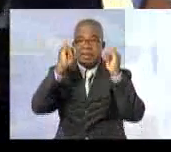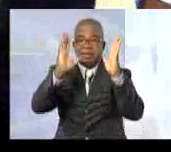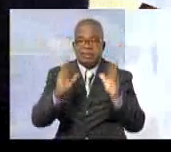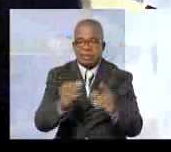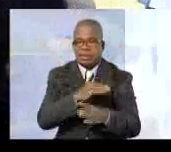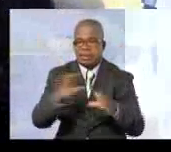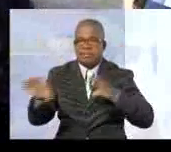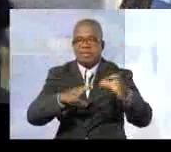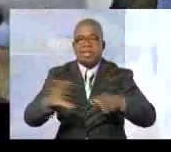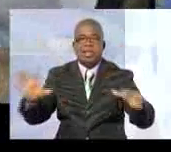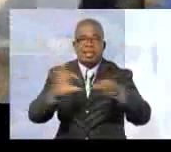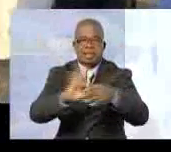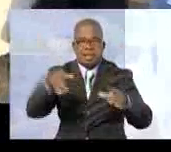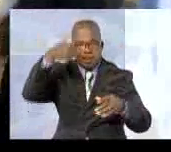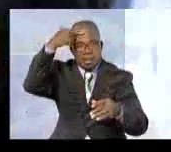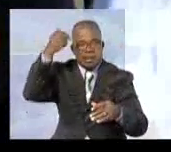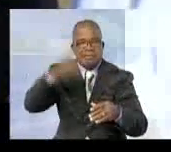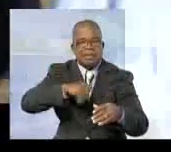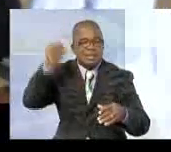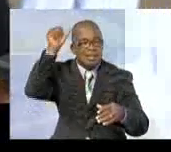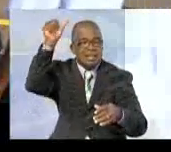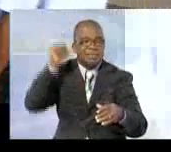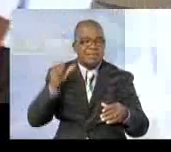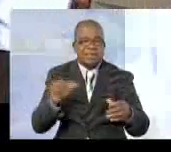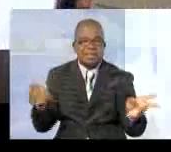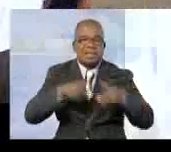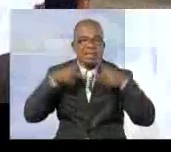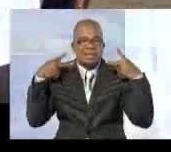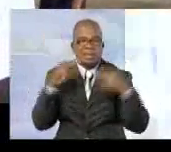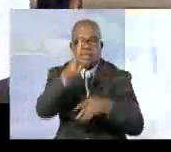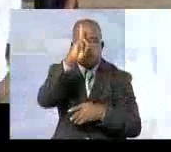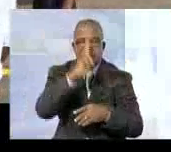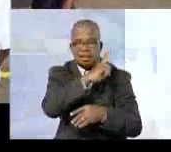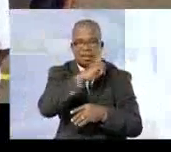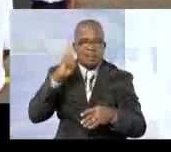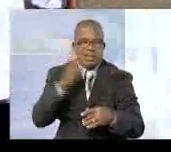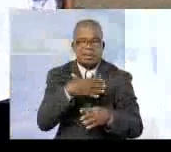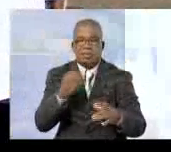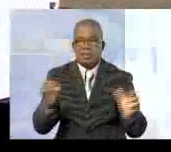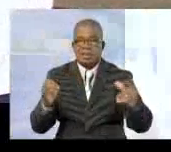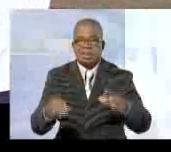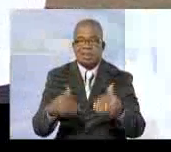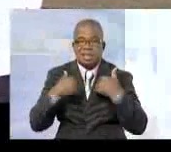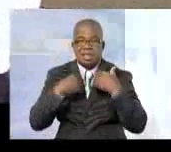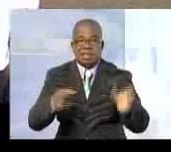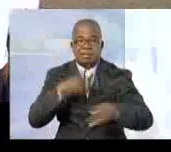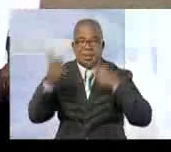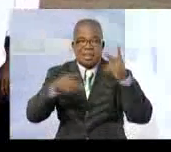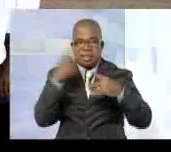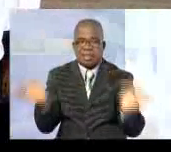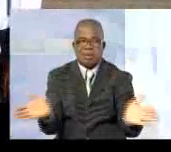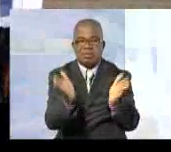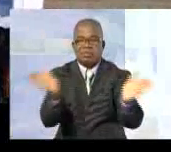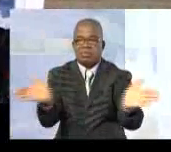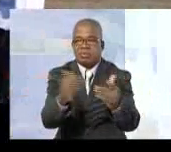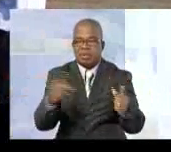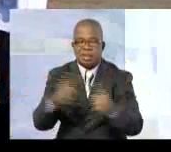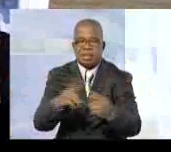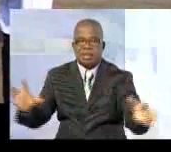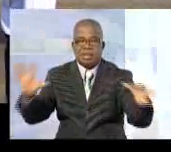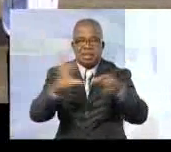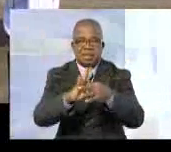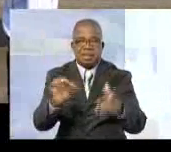œuvré. Hier également, la dépouille a été transférée en Inde, sa terre natale. Le nonce apostolique Mgr Ambrose Mata est décédé le